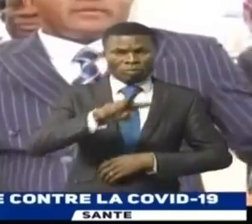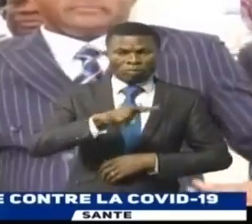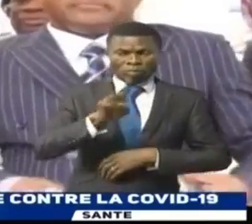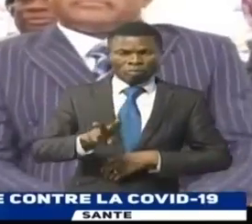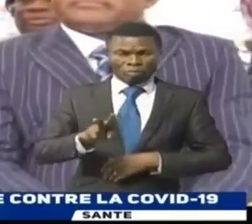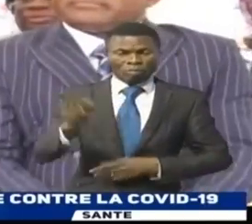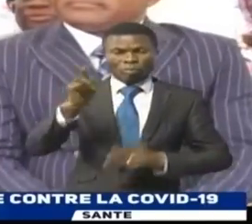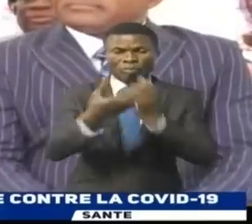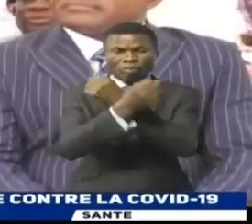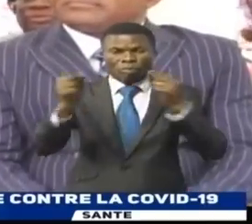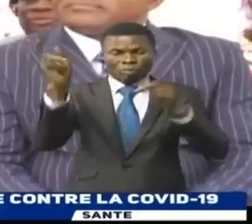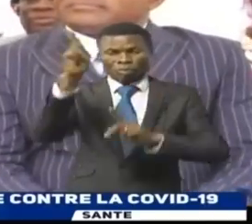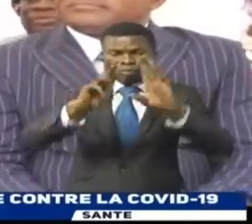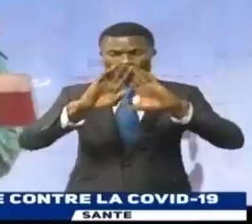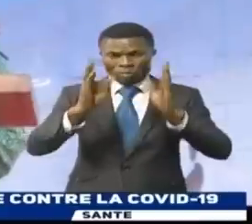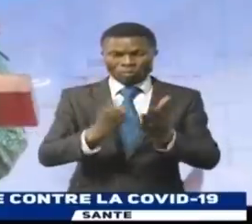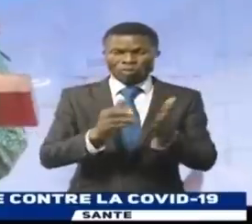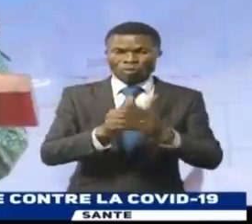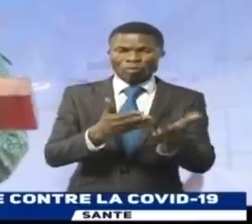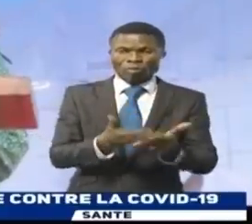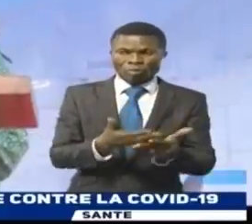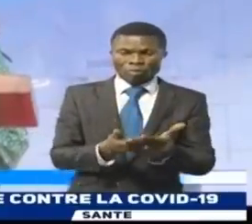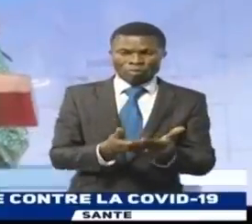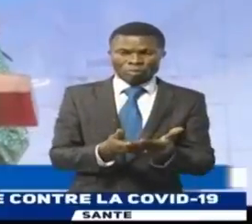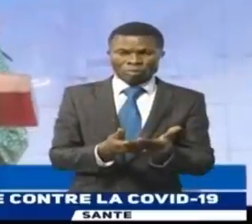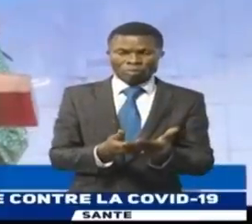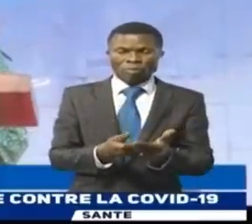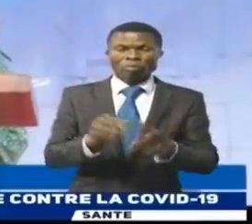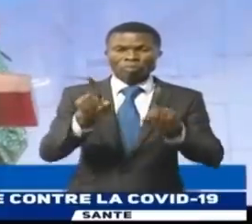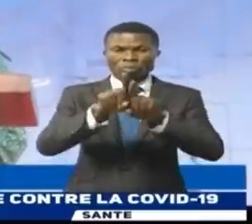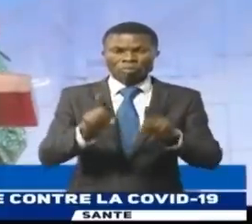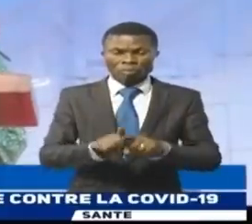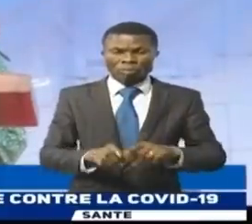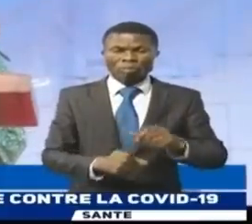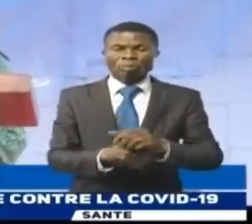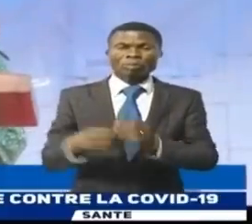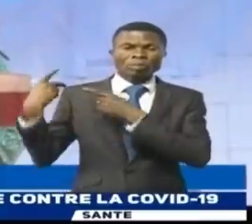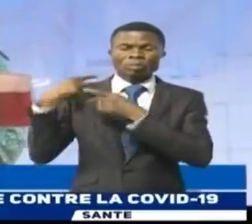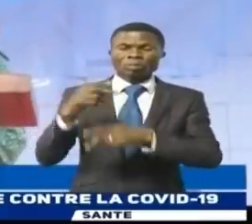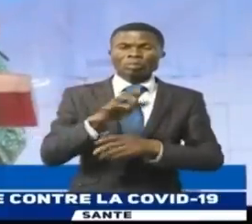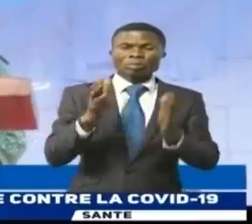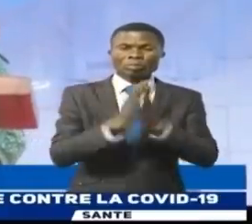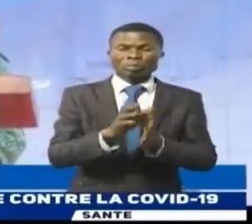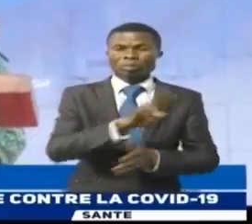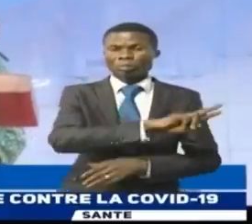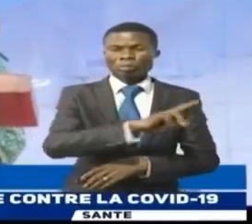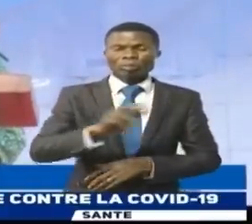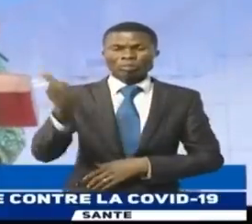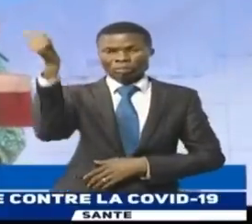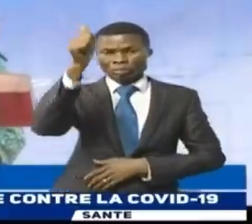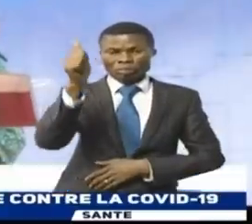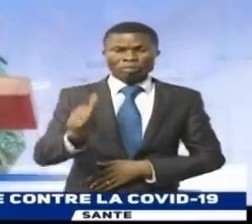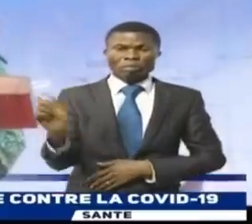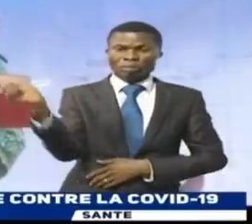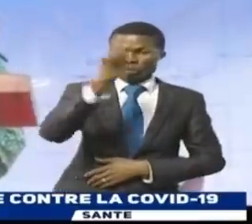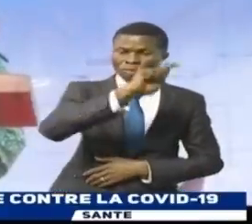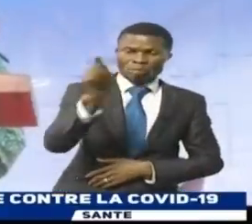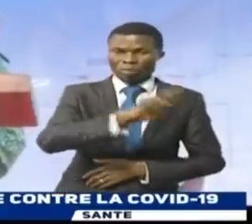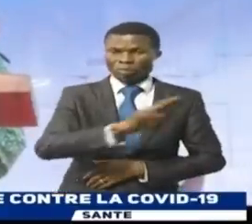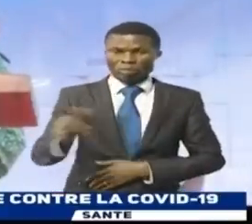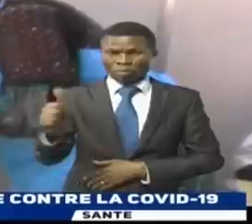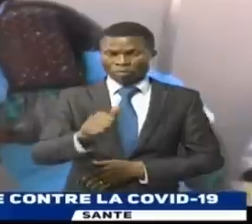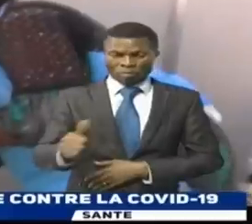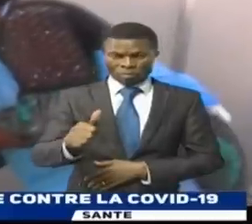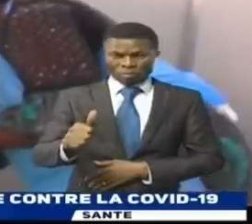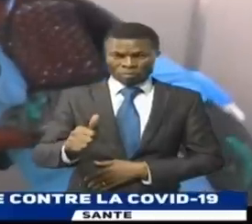les populations éligibles. C'est depuis le 19 avril 2021 que le RDC a introduit le vaccin contre